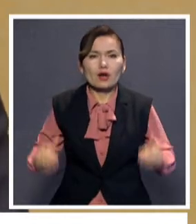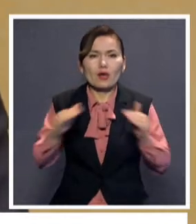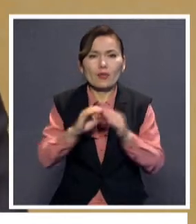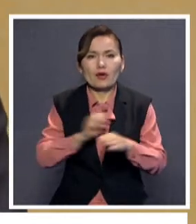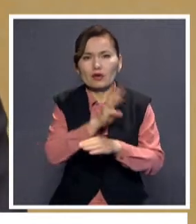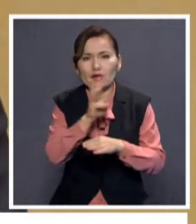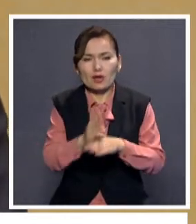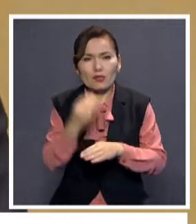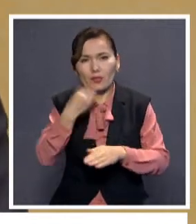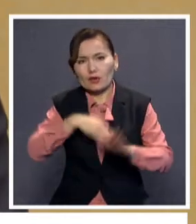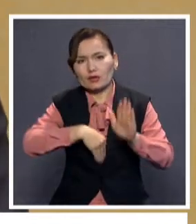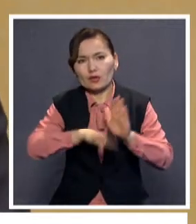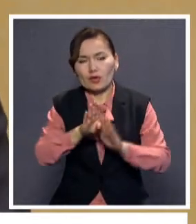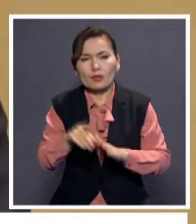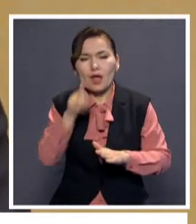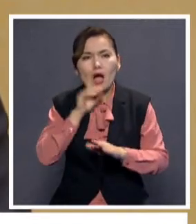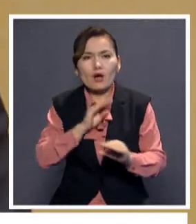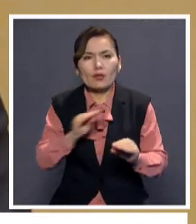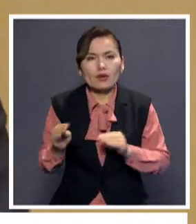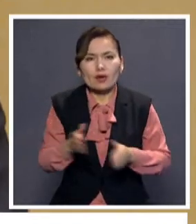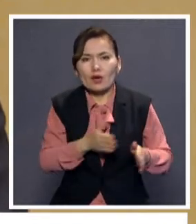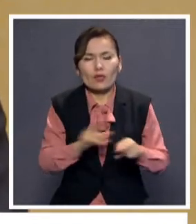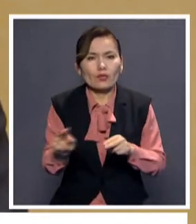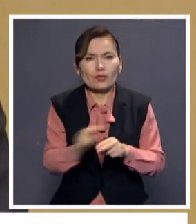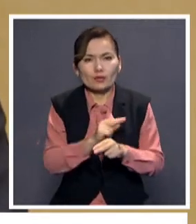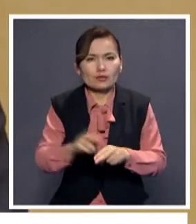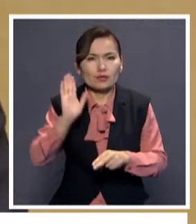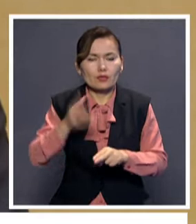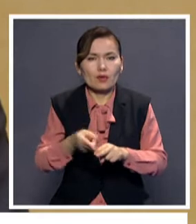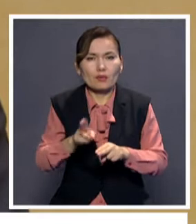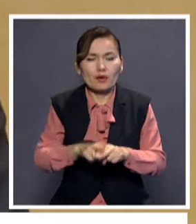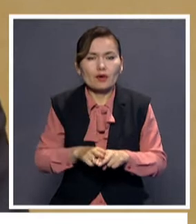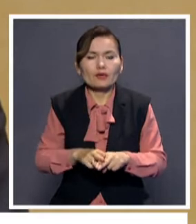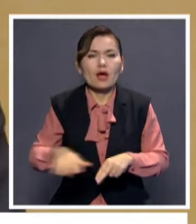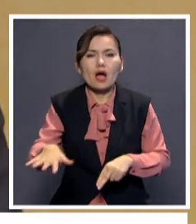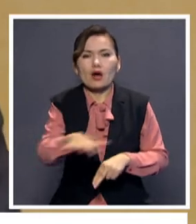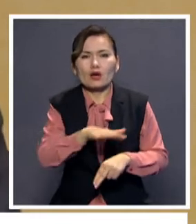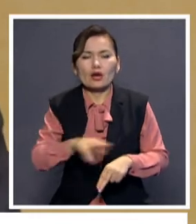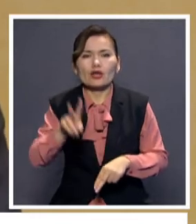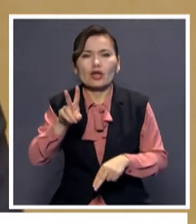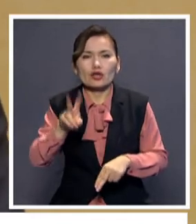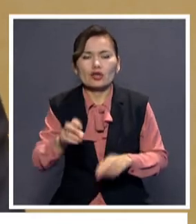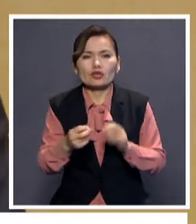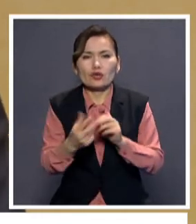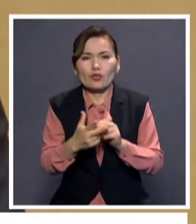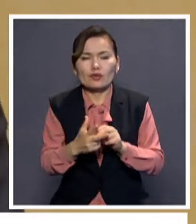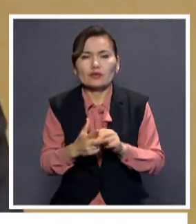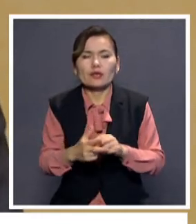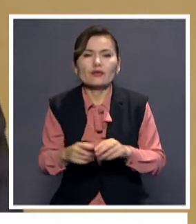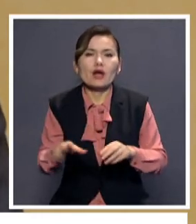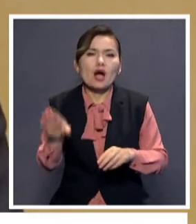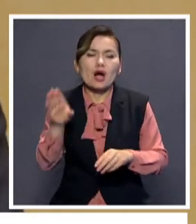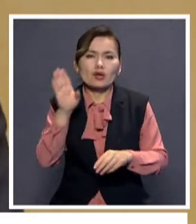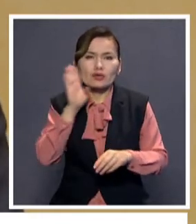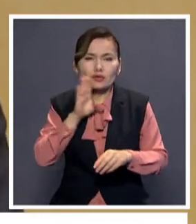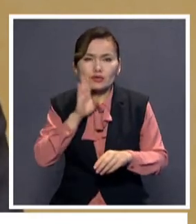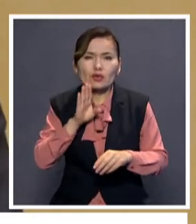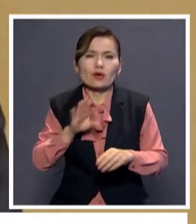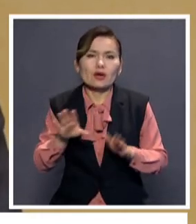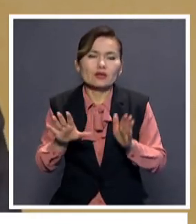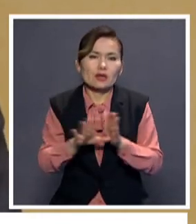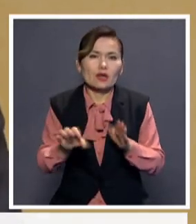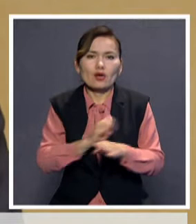жетілдіріп, инфрақұрылымды дамытуға ден қоямыз. Аймақта ұзындығы 213 шақырым инженерлік инфрақұрылым салу